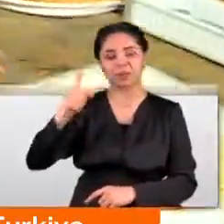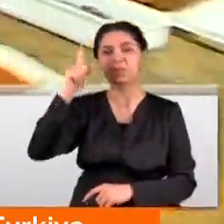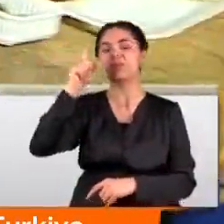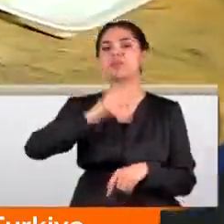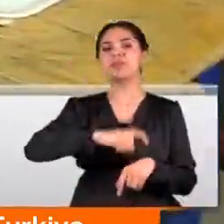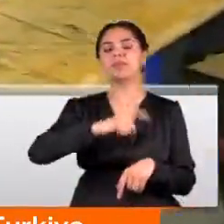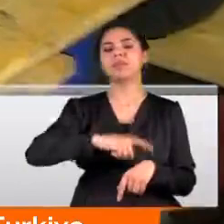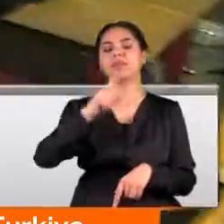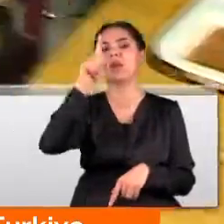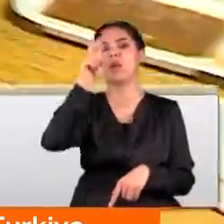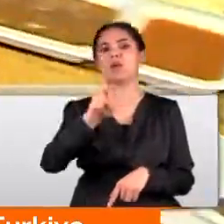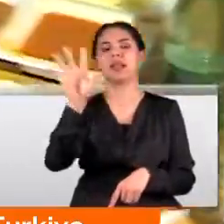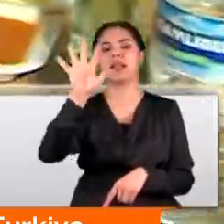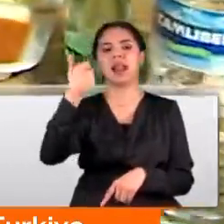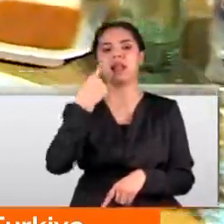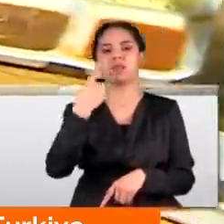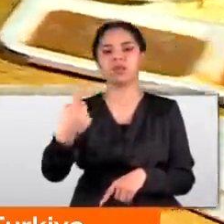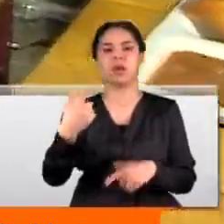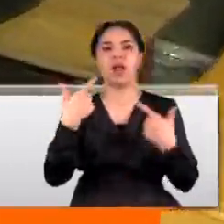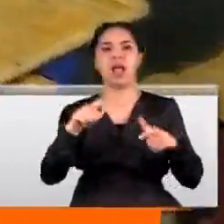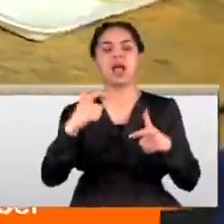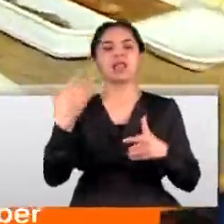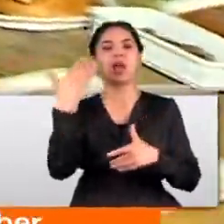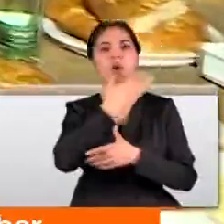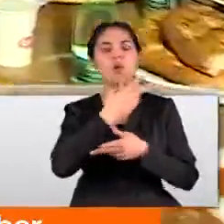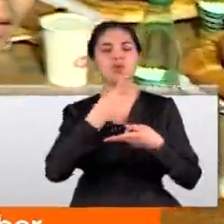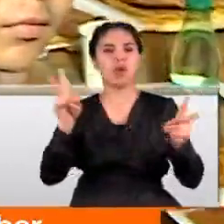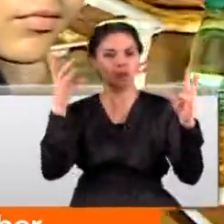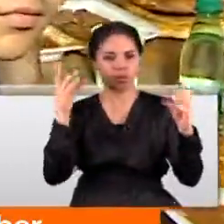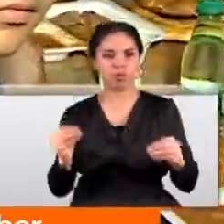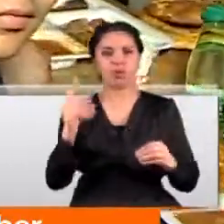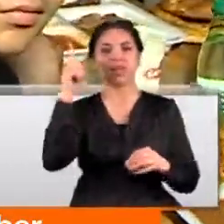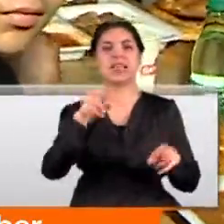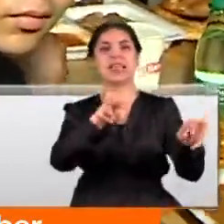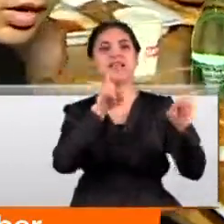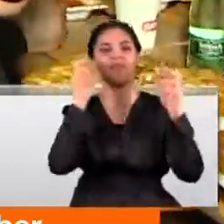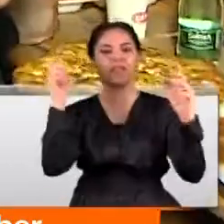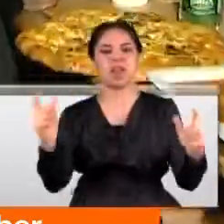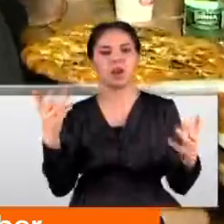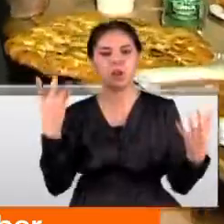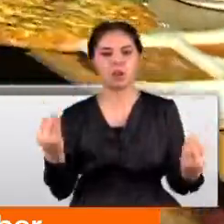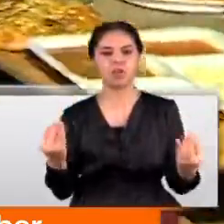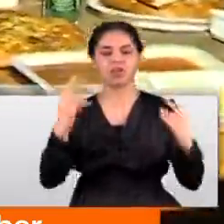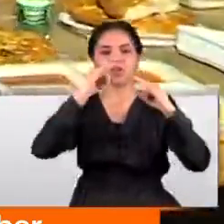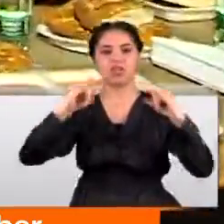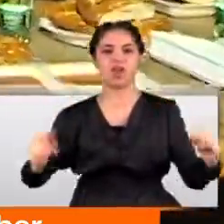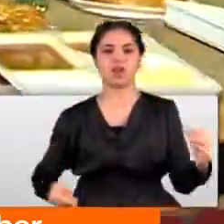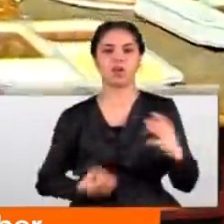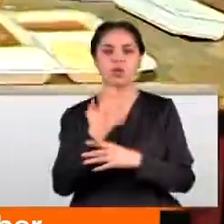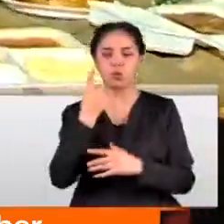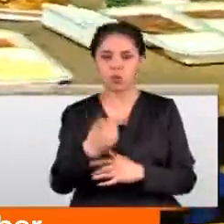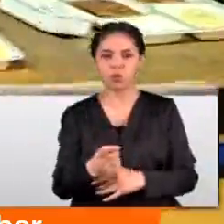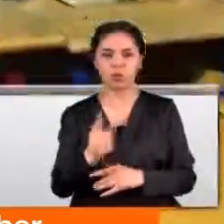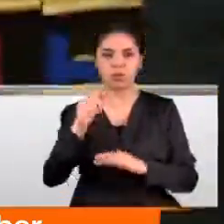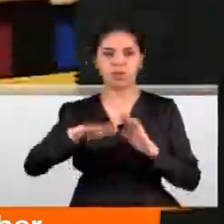gösterdiğinde saatler Hatay'da İskenderun'da oruçlar açılacak ve ilk iftar yapılacak işte bu noktada da bir çadır kuruldu iftar çadırı